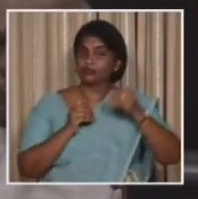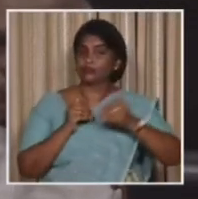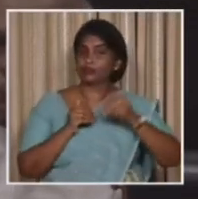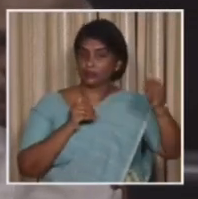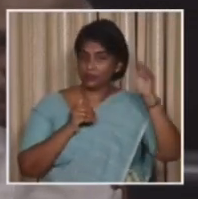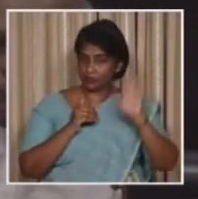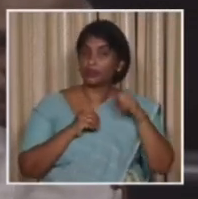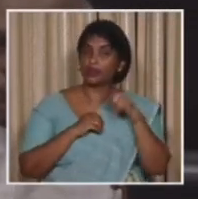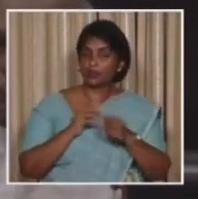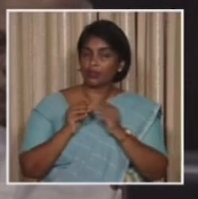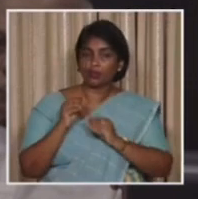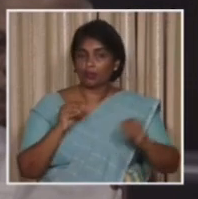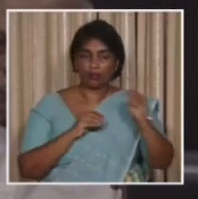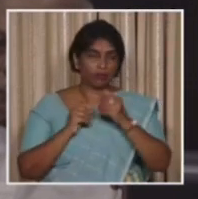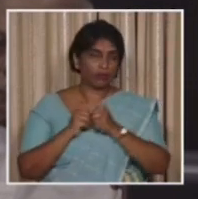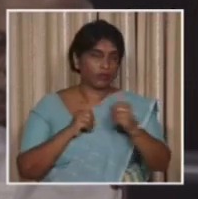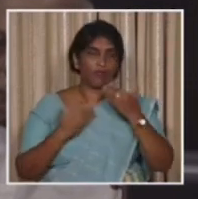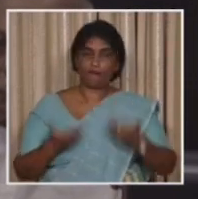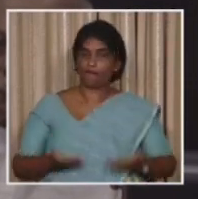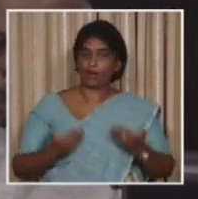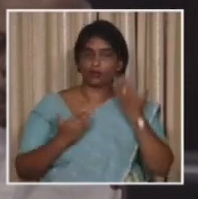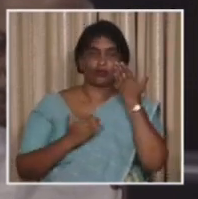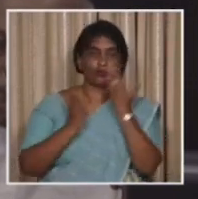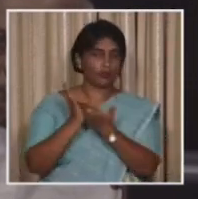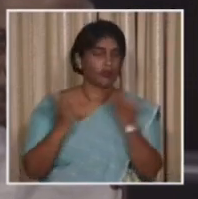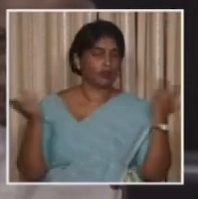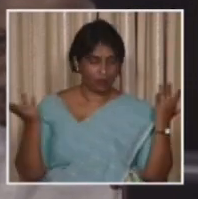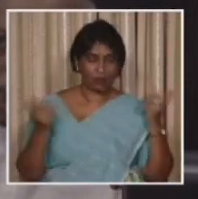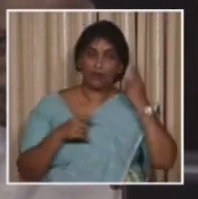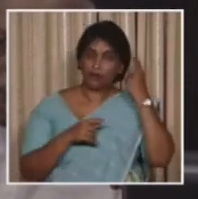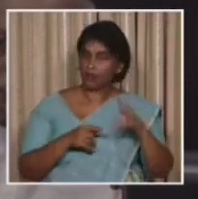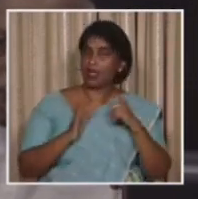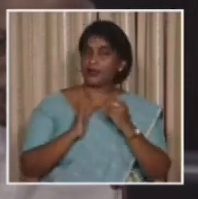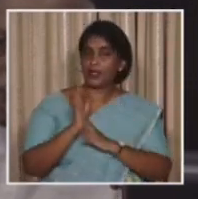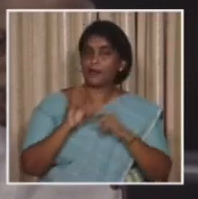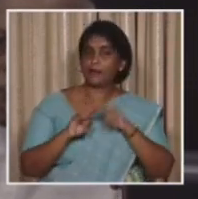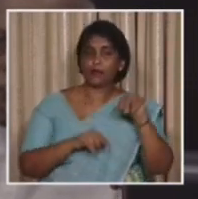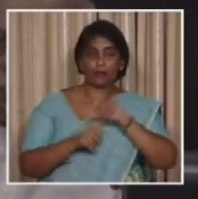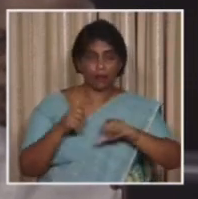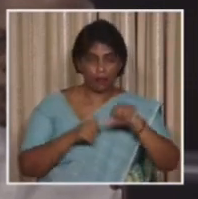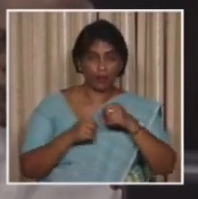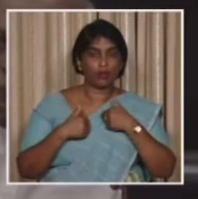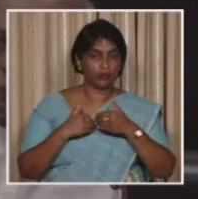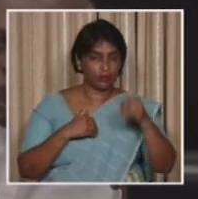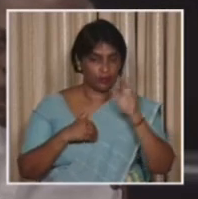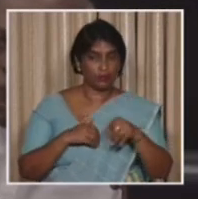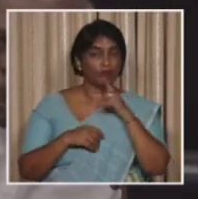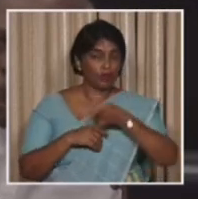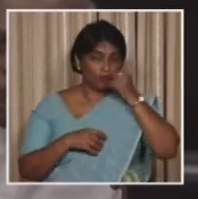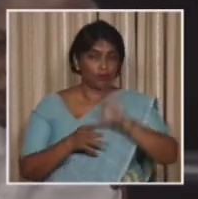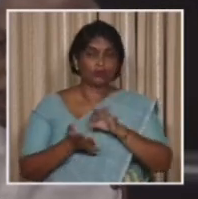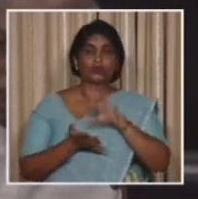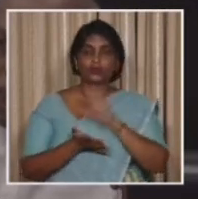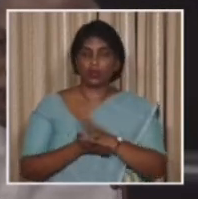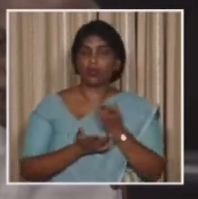යුතුයි. එයට විකල්ප මාවතක් වර්තමානයේ දක්වන්නට නැත. එබැවින් IMF ආයතනය සහ අප සිදු කරන මෙම එකඟතා